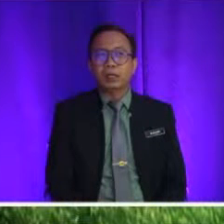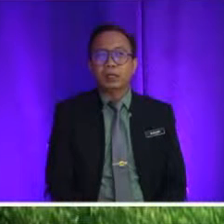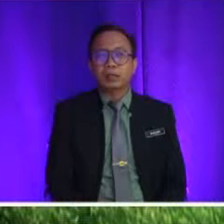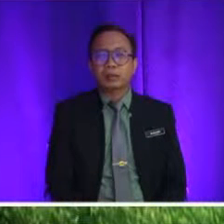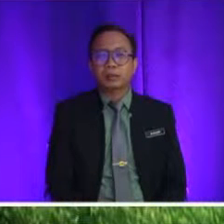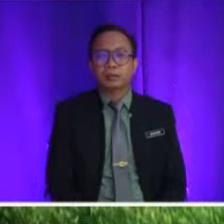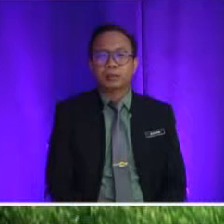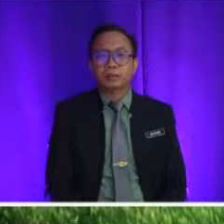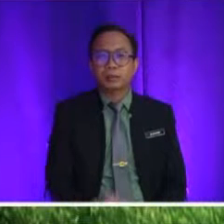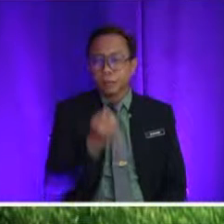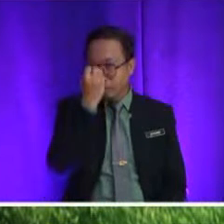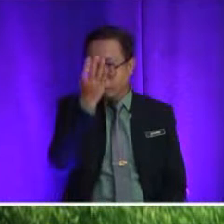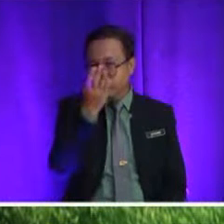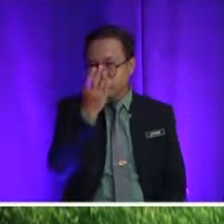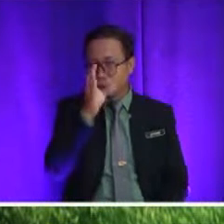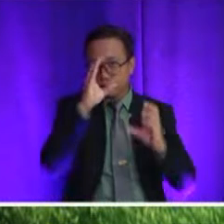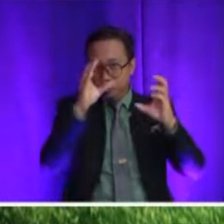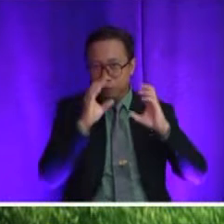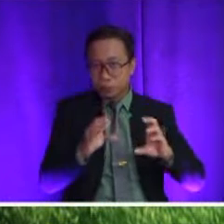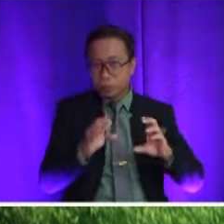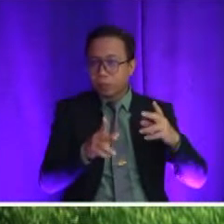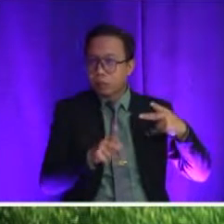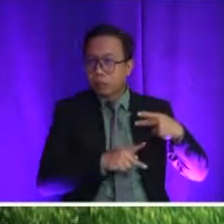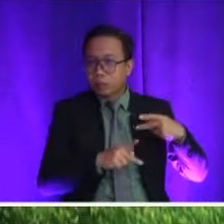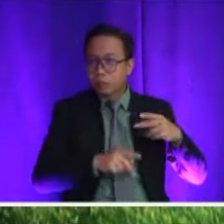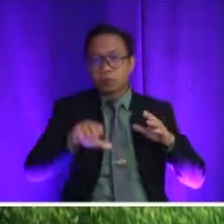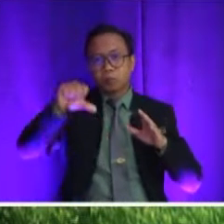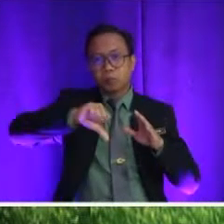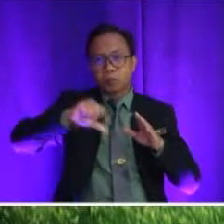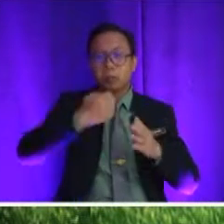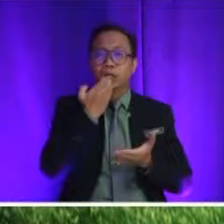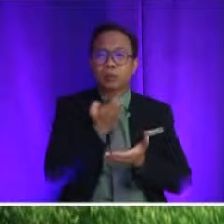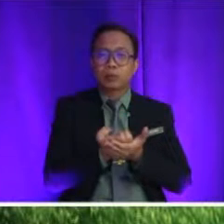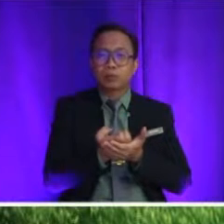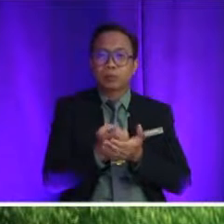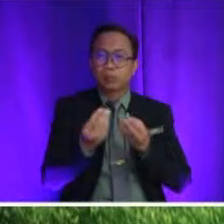Hai ayahnya tekan cari komunis melumpuhkan ekonomi tanah Melayu